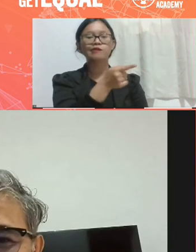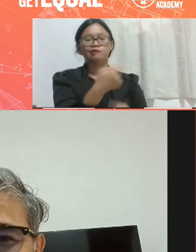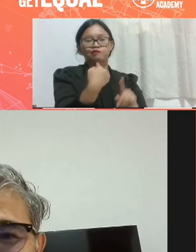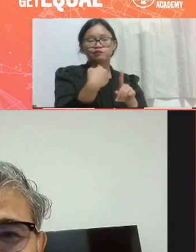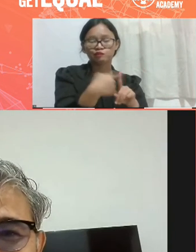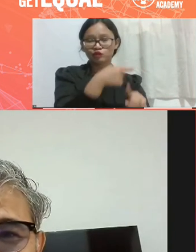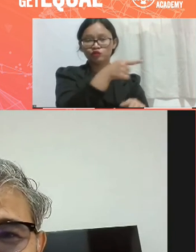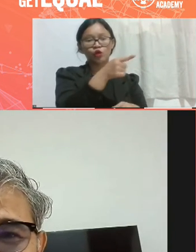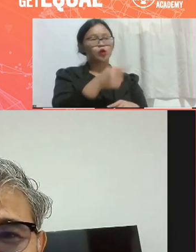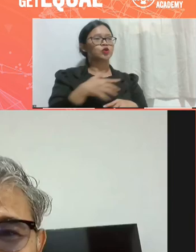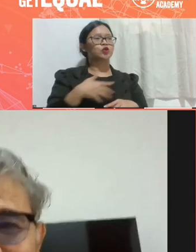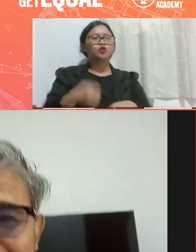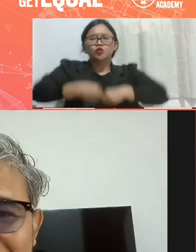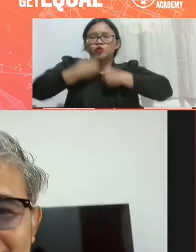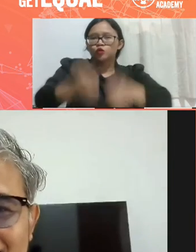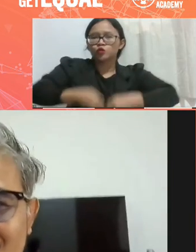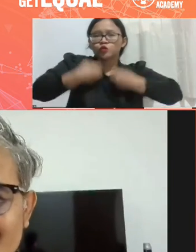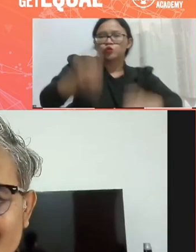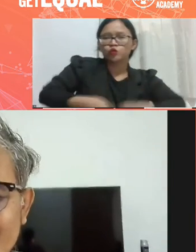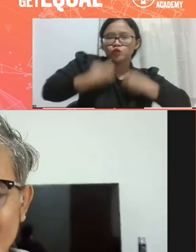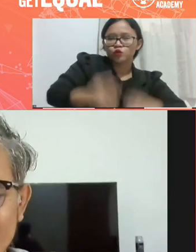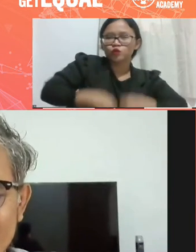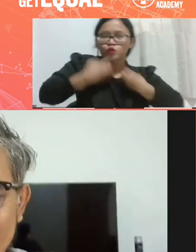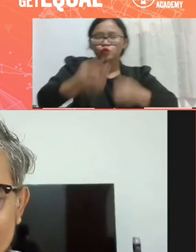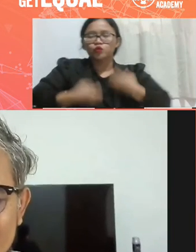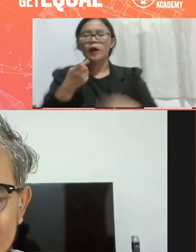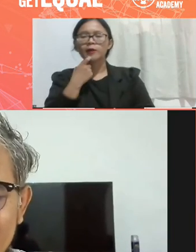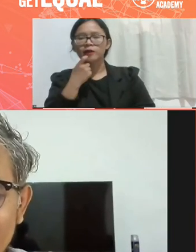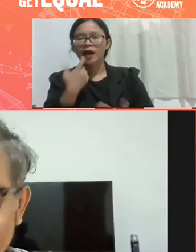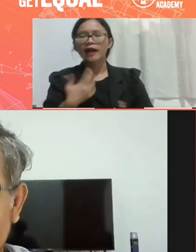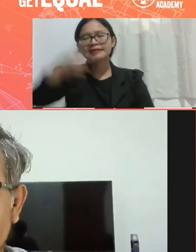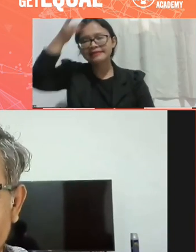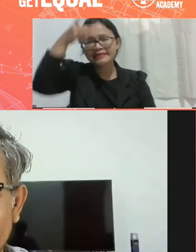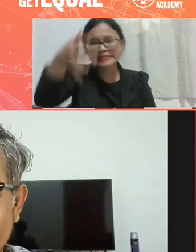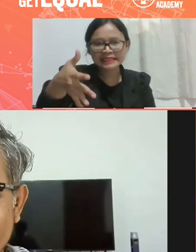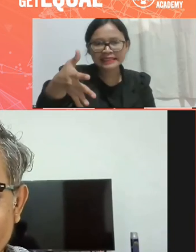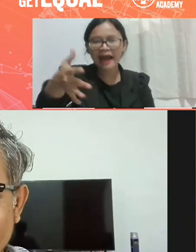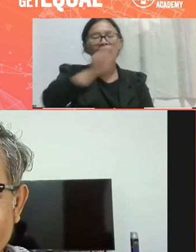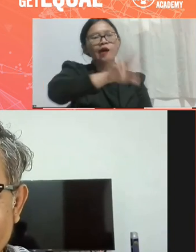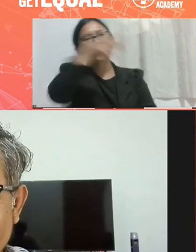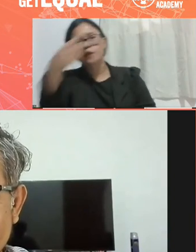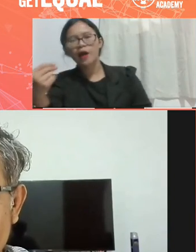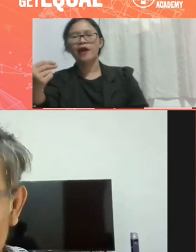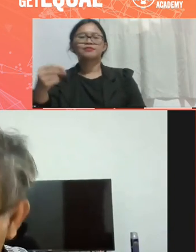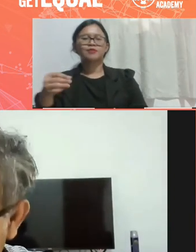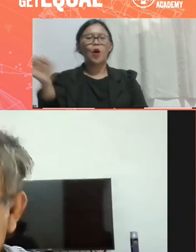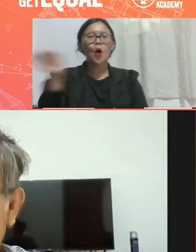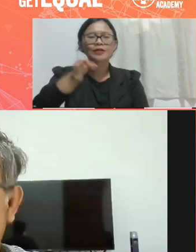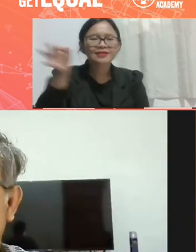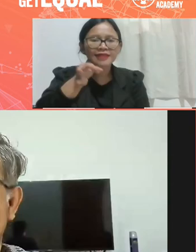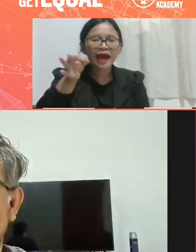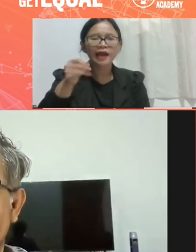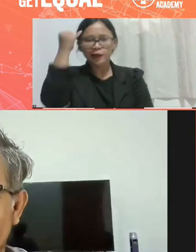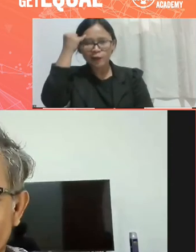menurut saya sangat vokal juga menyuarakan mengenai isu-isu desa. Sekarang dari desa ke kota nih, Inovator 4.0. Gitu okay.